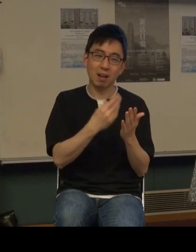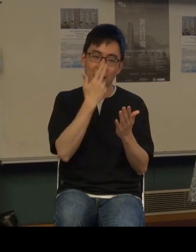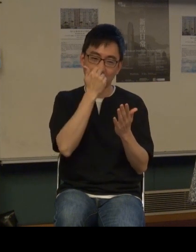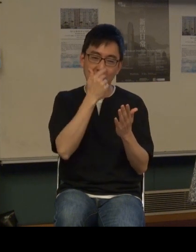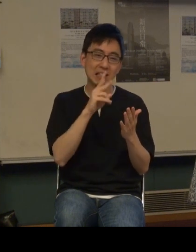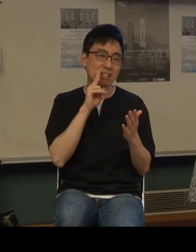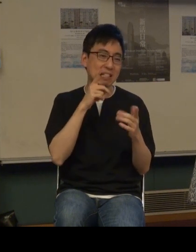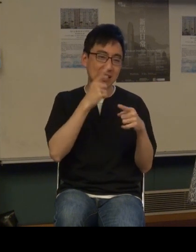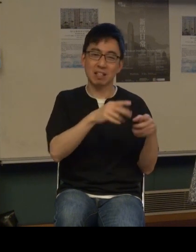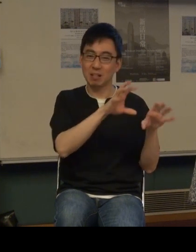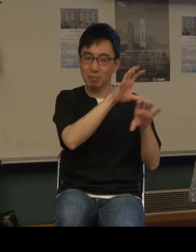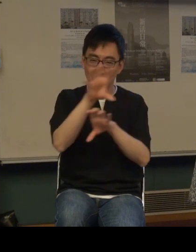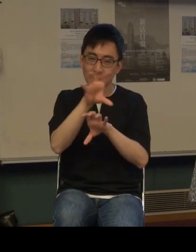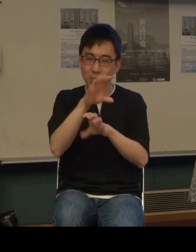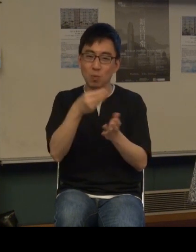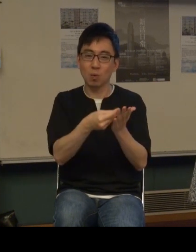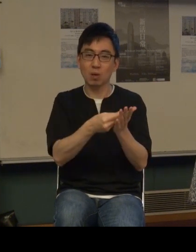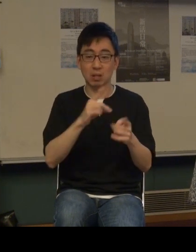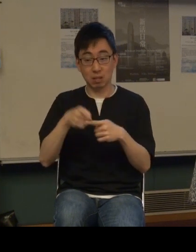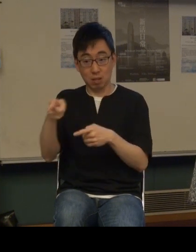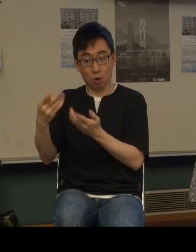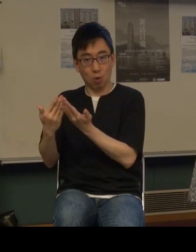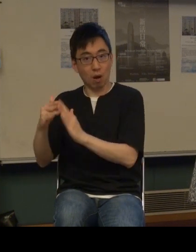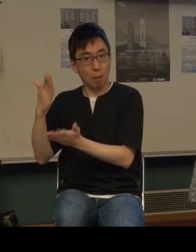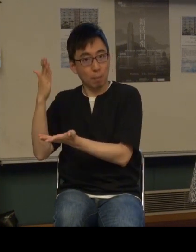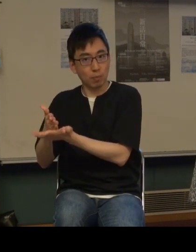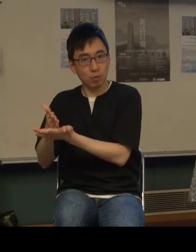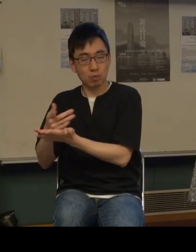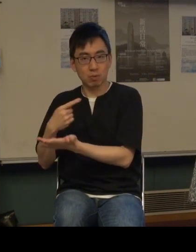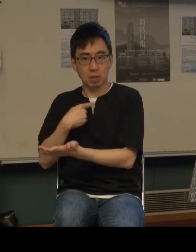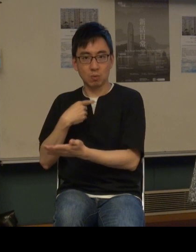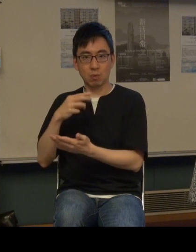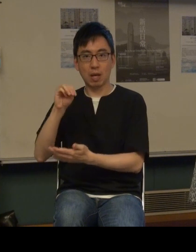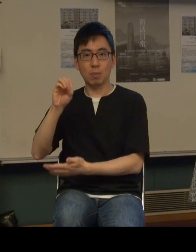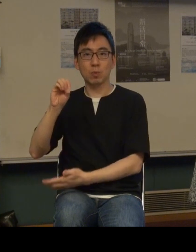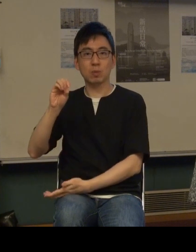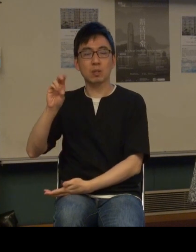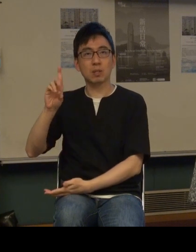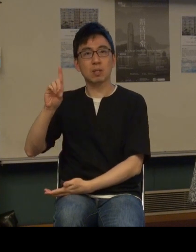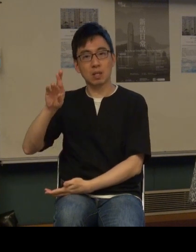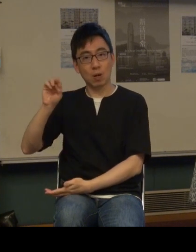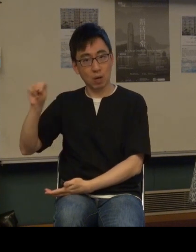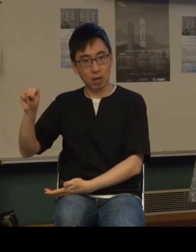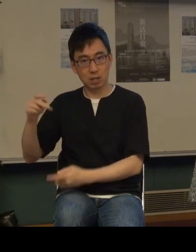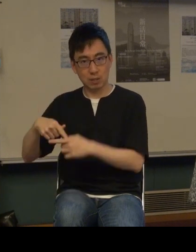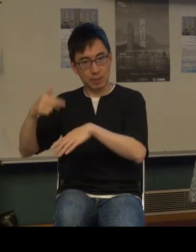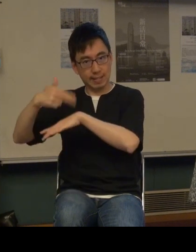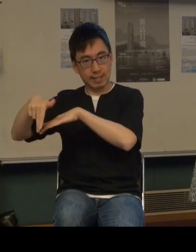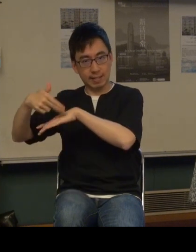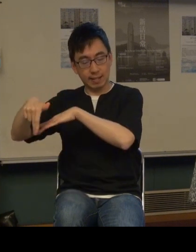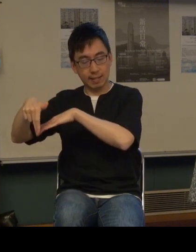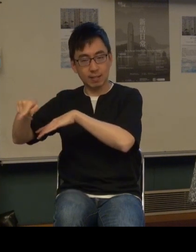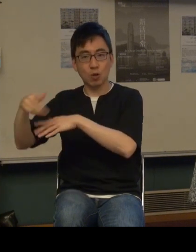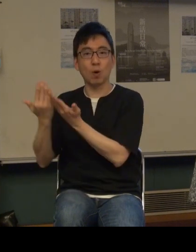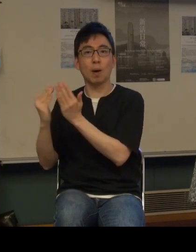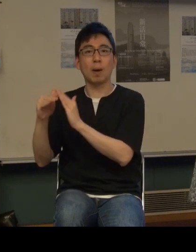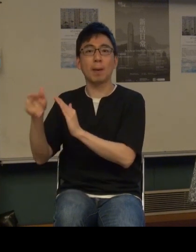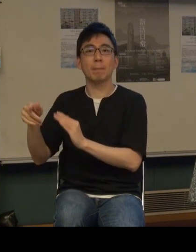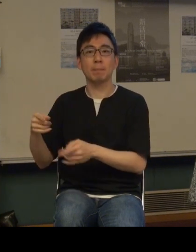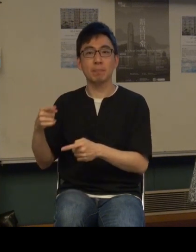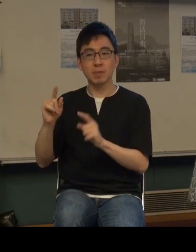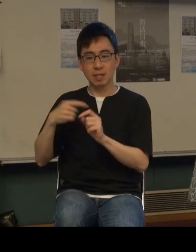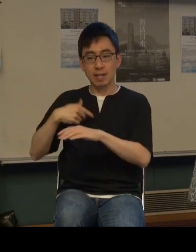嘅。但係咧，呢間學校嘅提倡咧就係一啲嘅摩登嘅設計嘅學校，係因為佢用設計，即係佢有